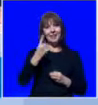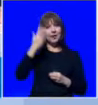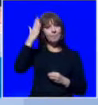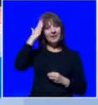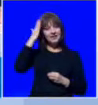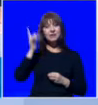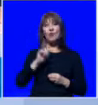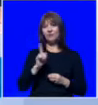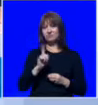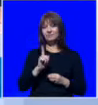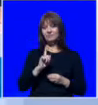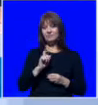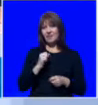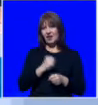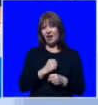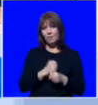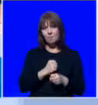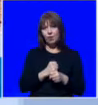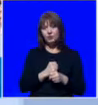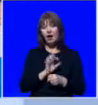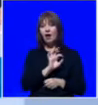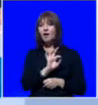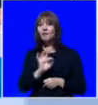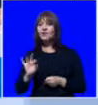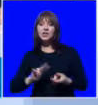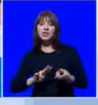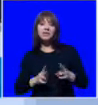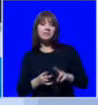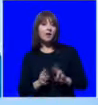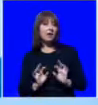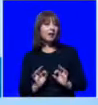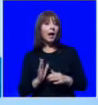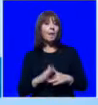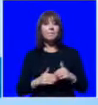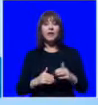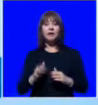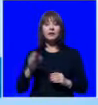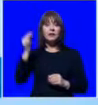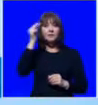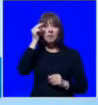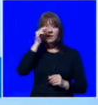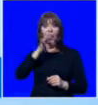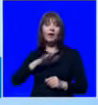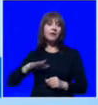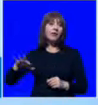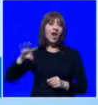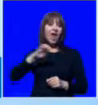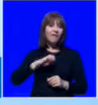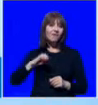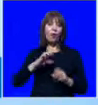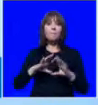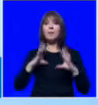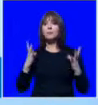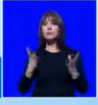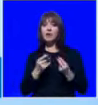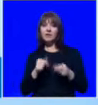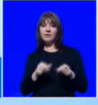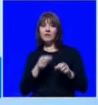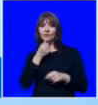се справи, винаги се сменя. Така била практиката в България и в цяла Европа и по целия свят. В случая виждаме